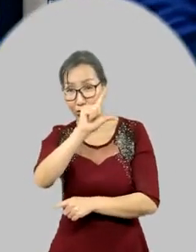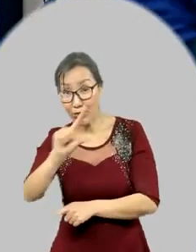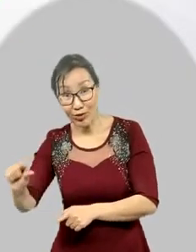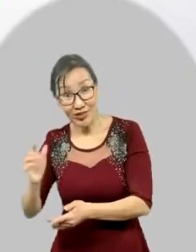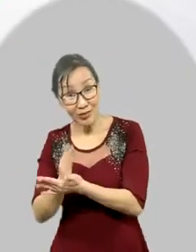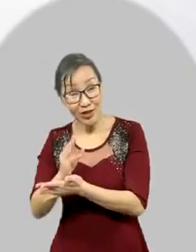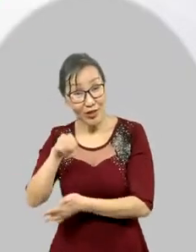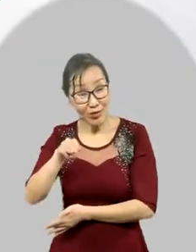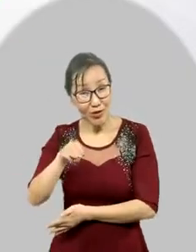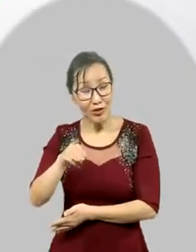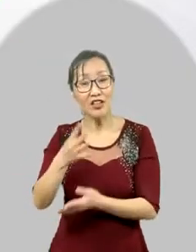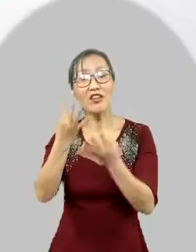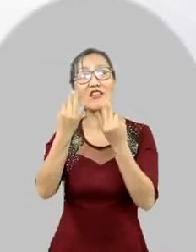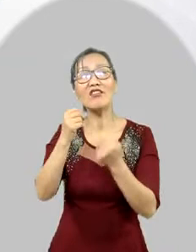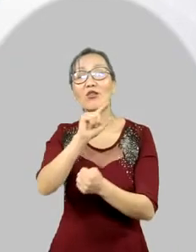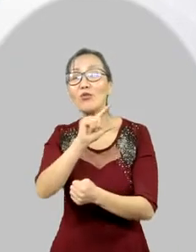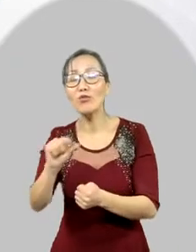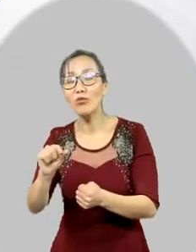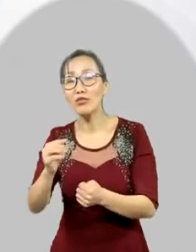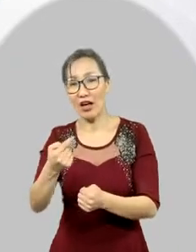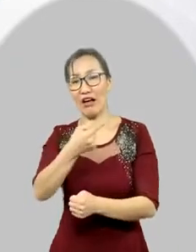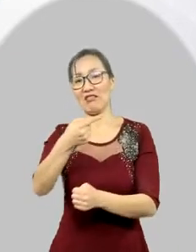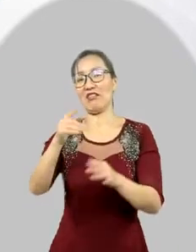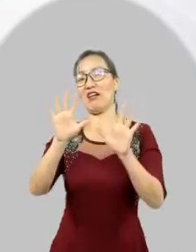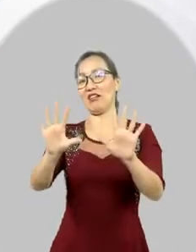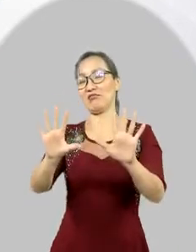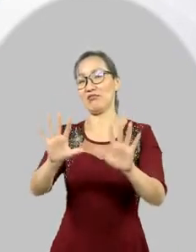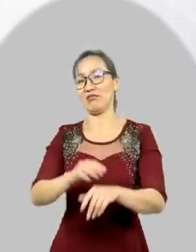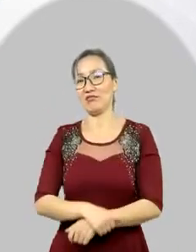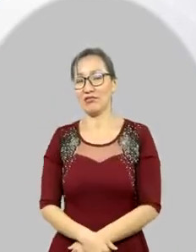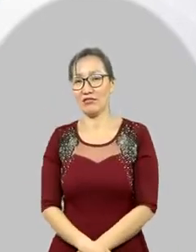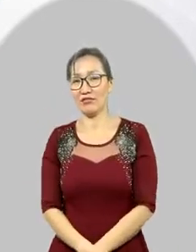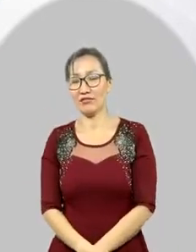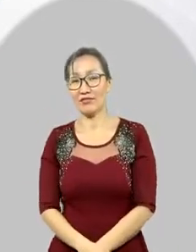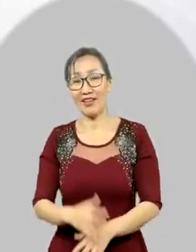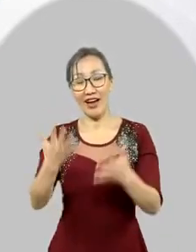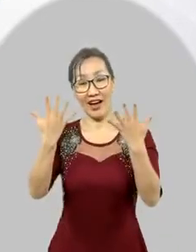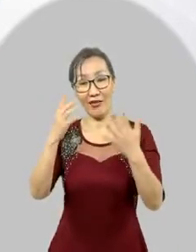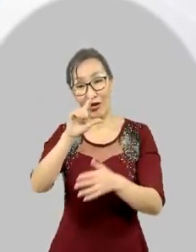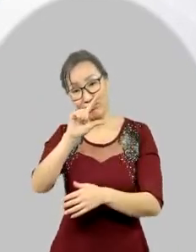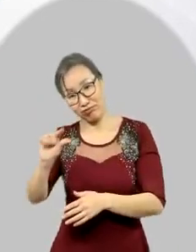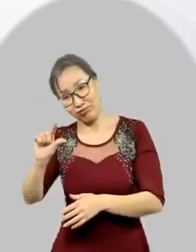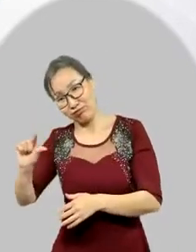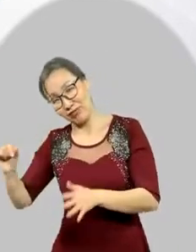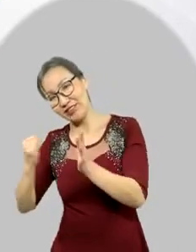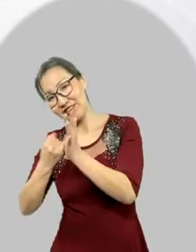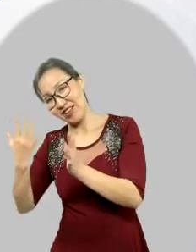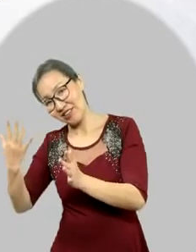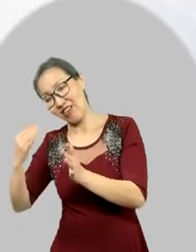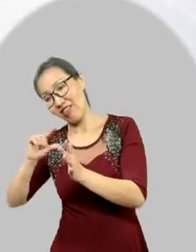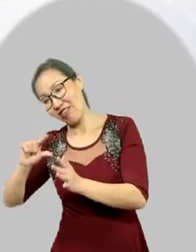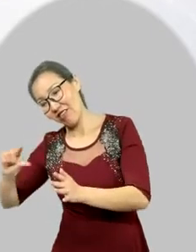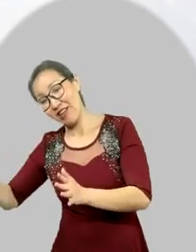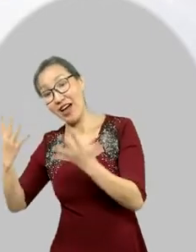бэ? 10-аар буурсан байна. Дараагийнх нь 75. За 10-аар буураад 65. Тэгвэл